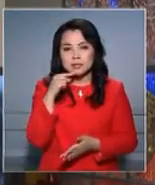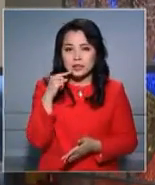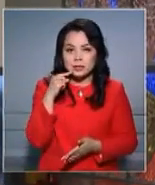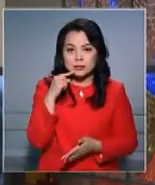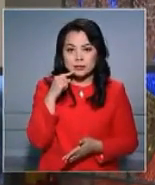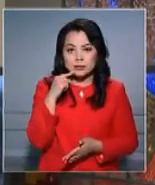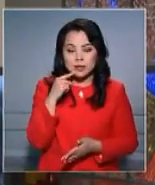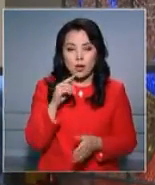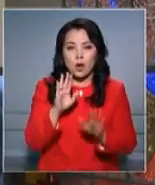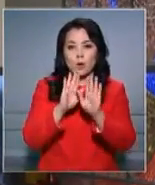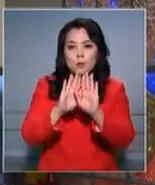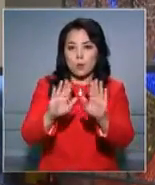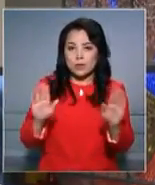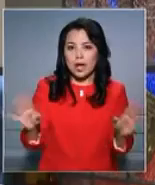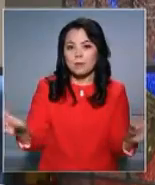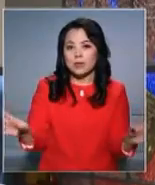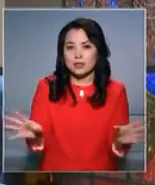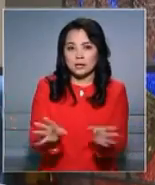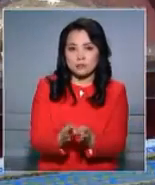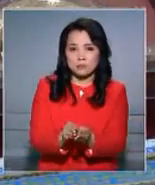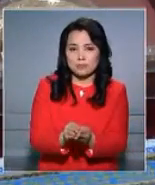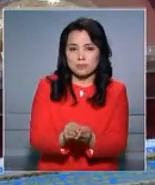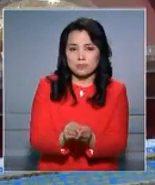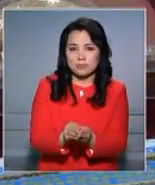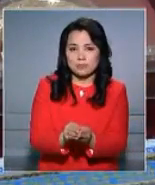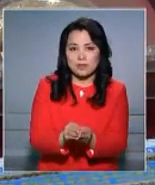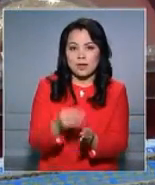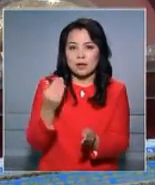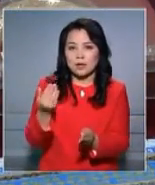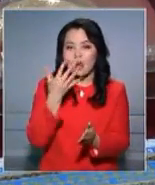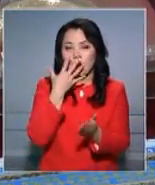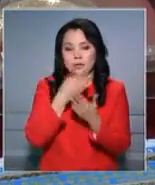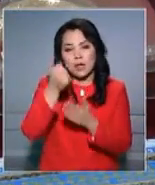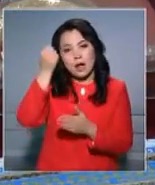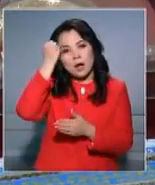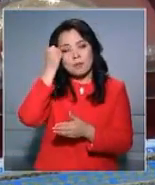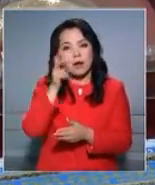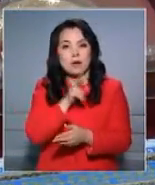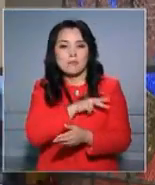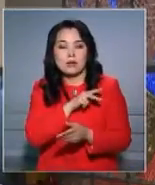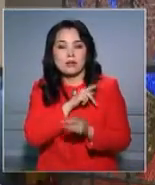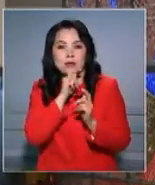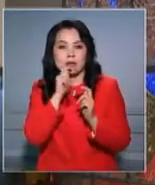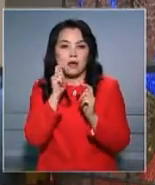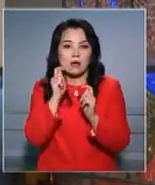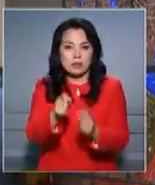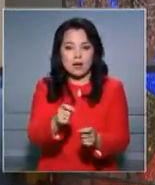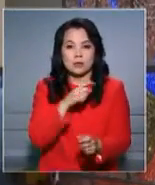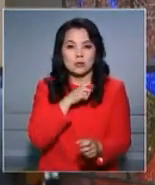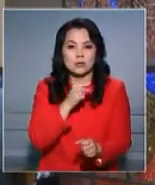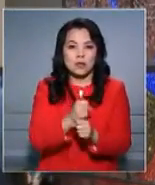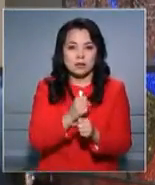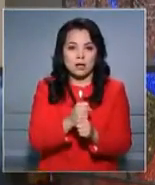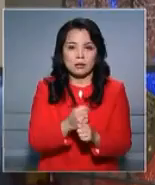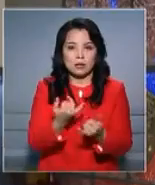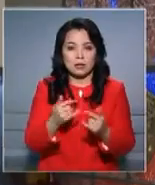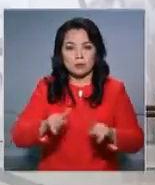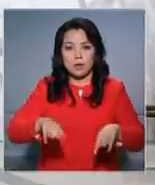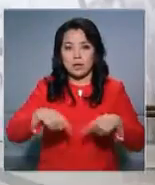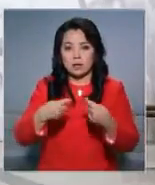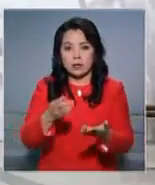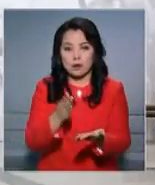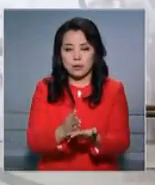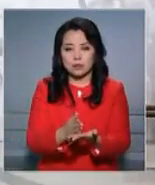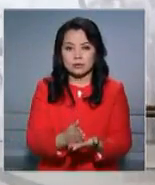Россияның осы музейімен бірігіп, біз ол кісінің атына памятный медаль шығардық. Сол медальдар жаңа беріп отырмыз.